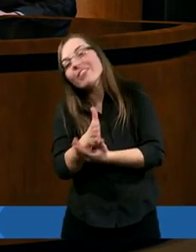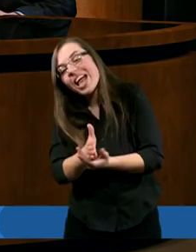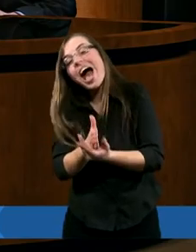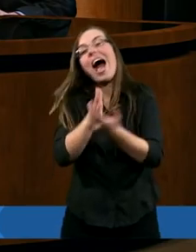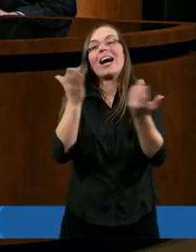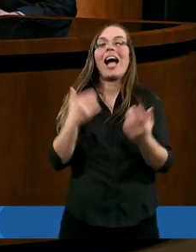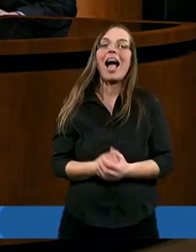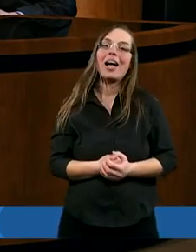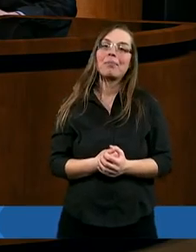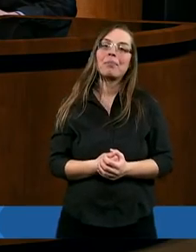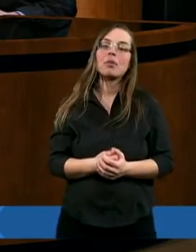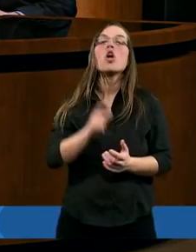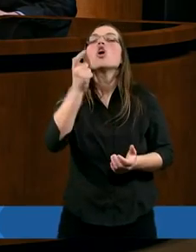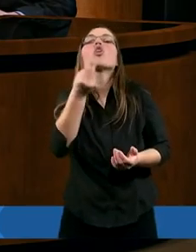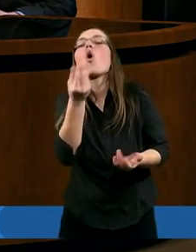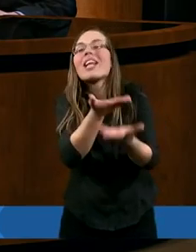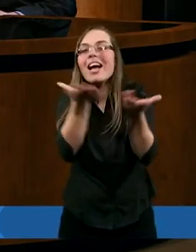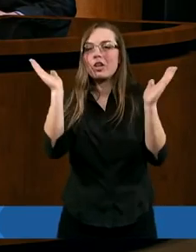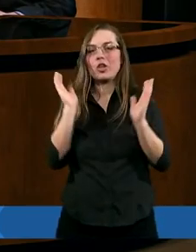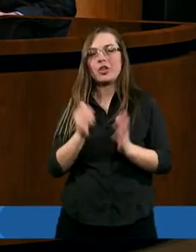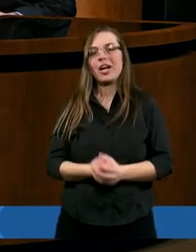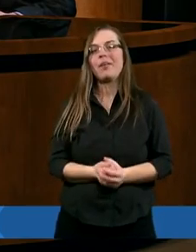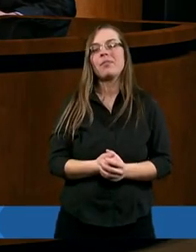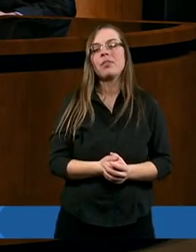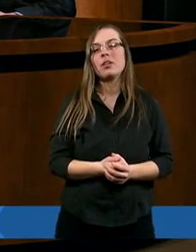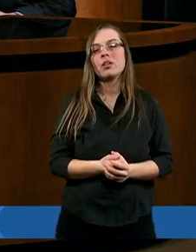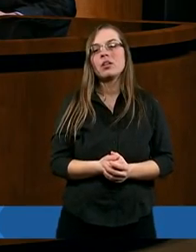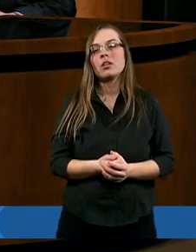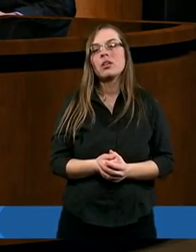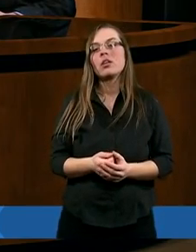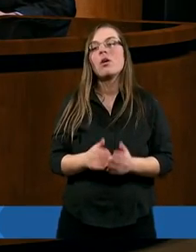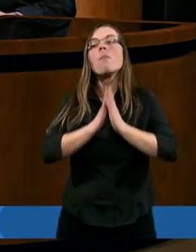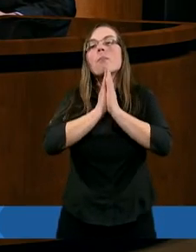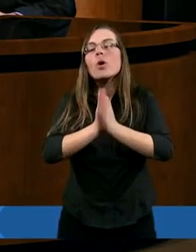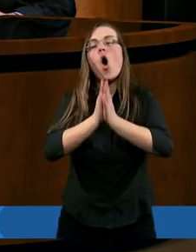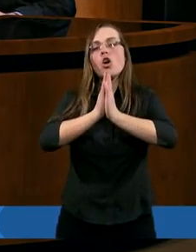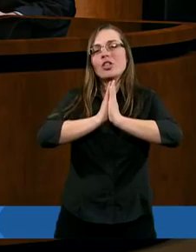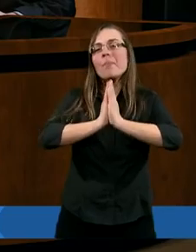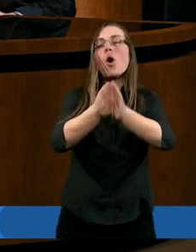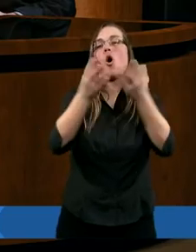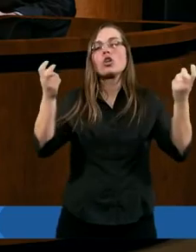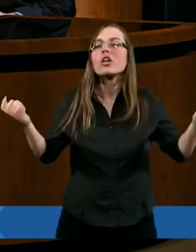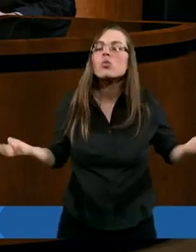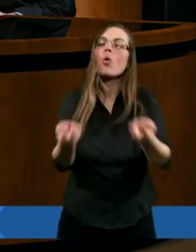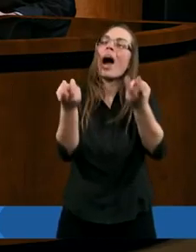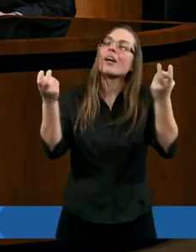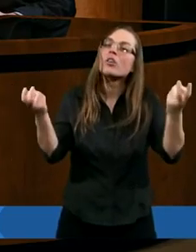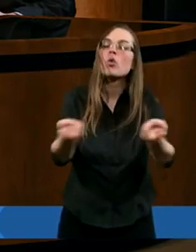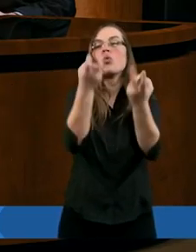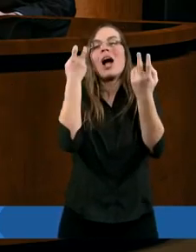wiara. Co jeszcze? Proście, szukajcie,